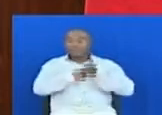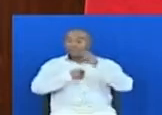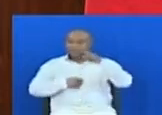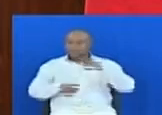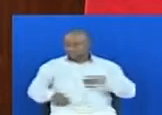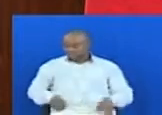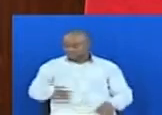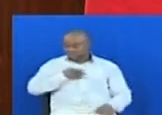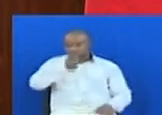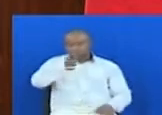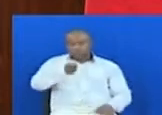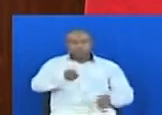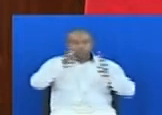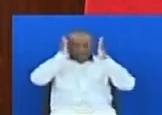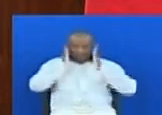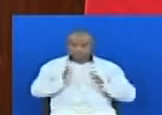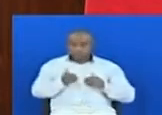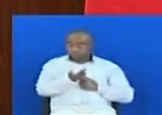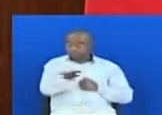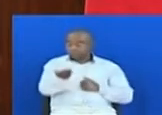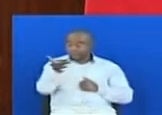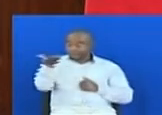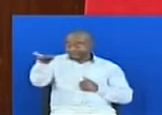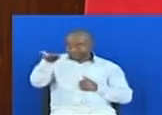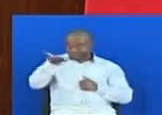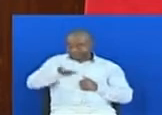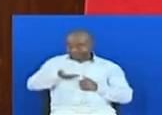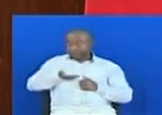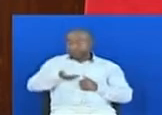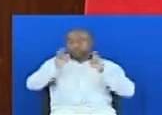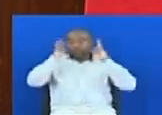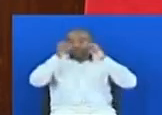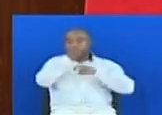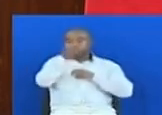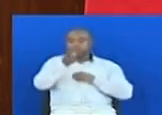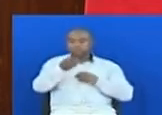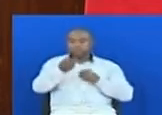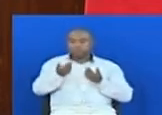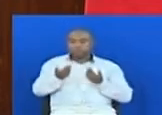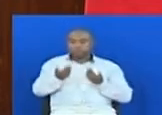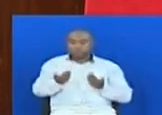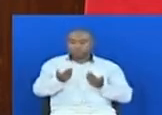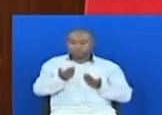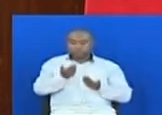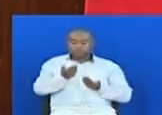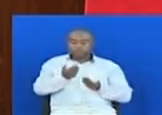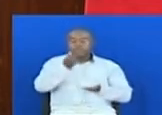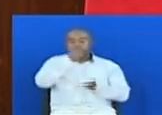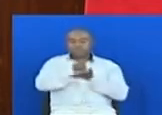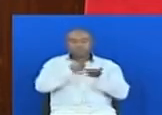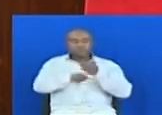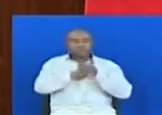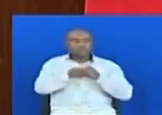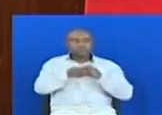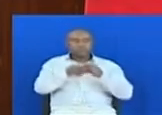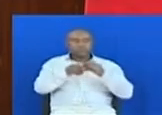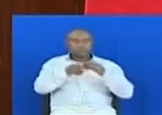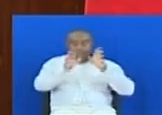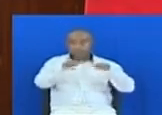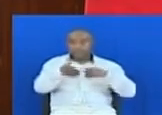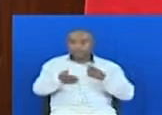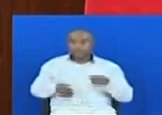kumpongeza Mheshimiwa Esther Masi kwa kuja na idea hii ya kuleta hii azimio katika bunge.